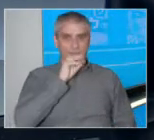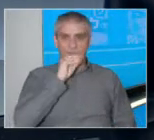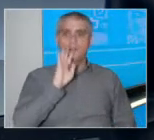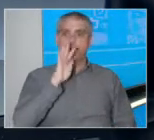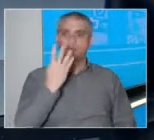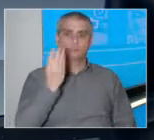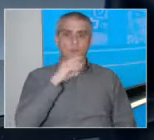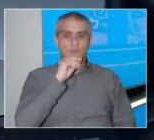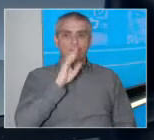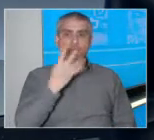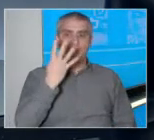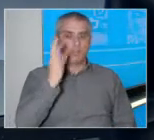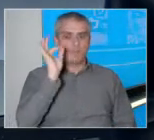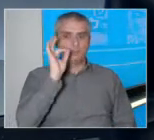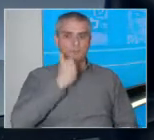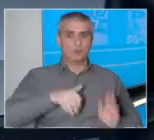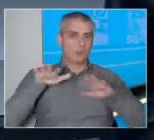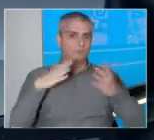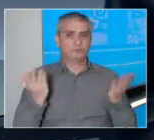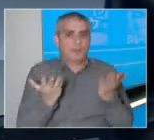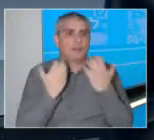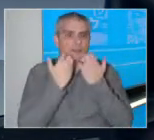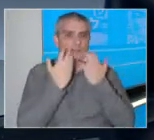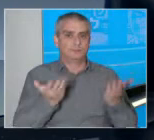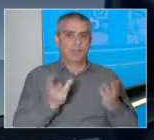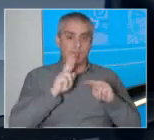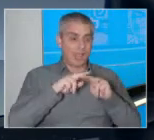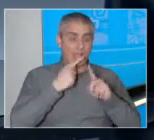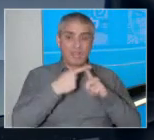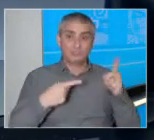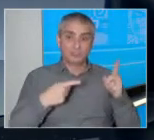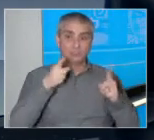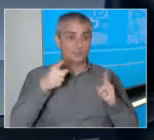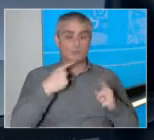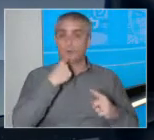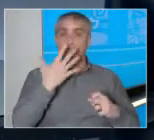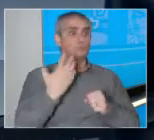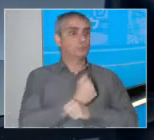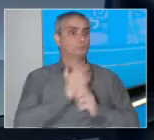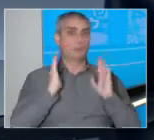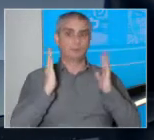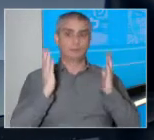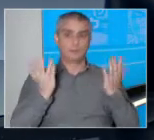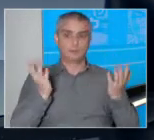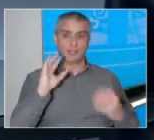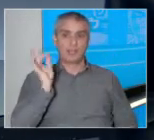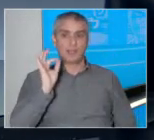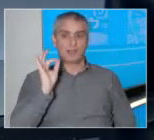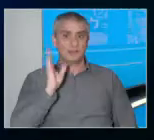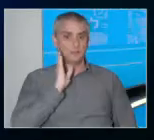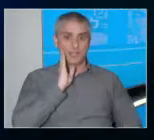ארבע שנים, בוא נדבר על ארבעת האחוזים של ראש הממשלה. איך אתה מסביר את זה? שאחרי חצי שנה, שאתם מגדירים כמוצלחת, עם עיתונות